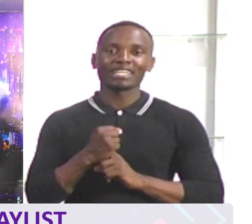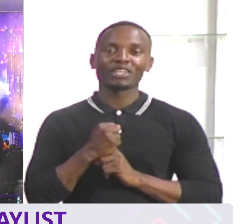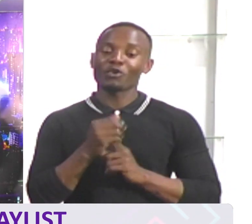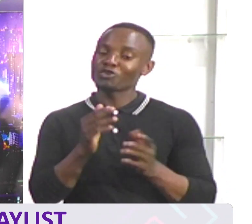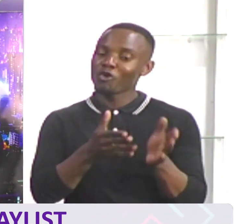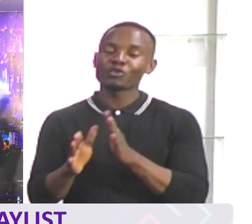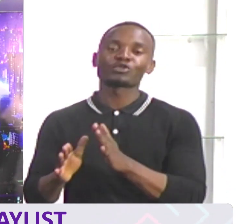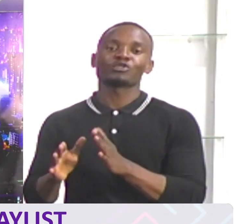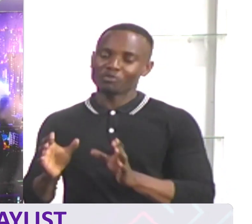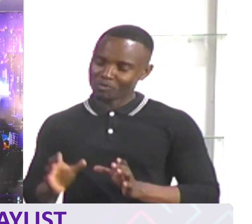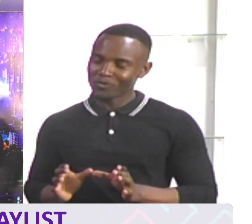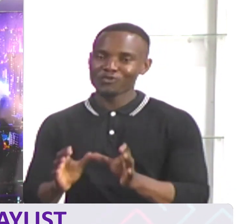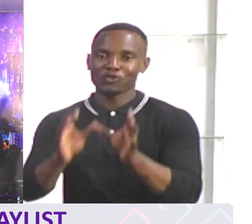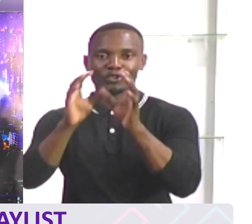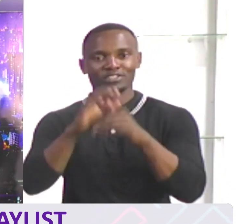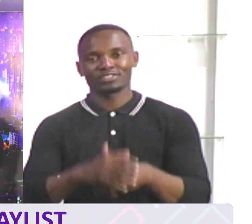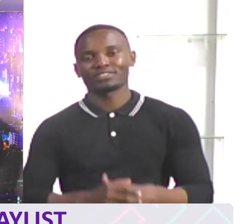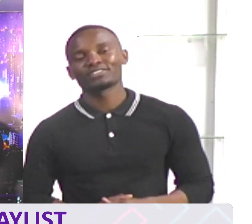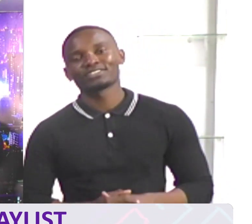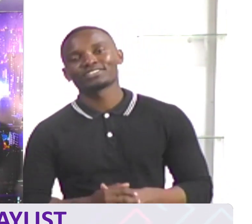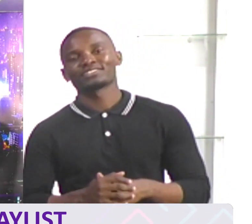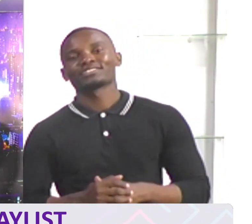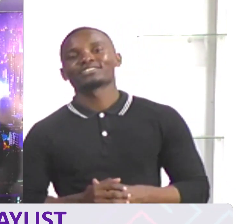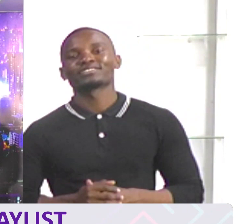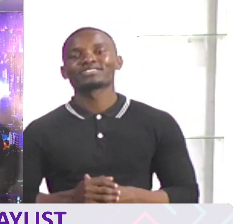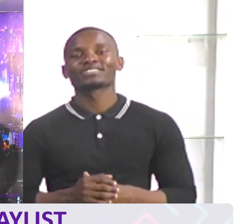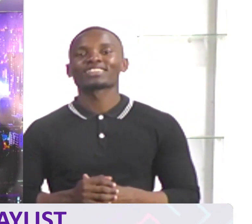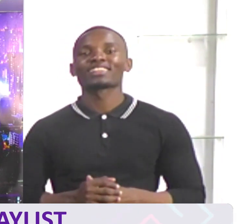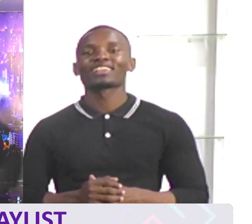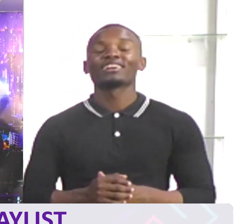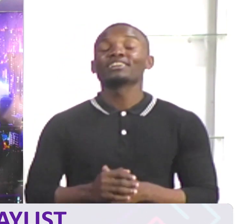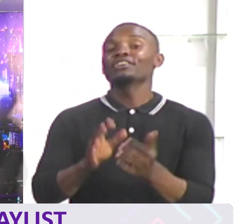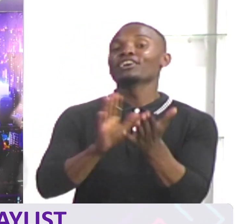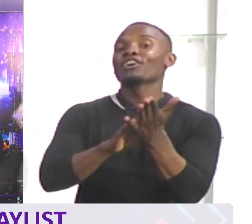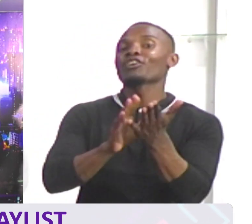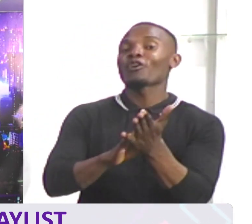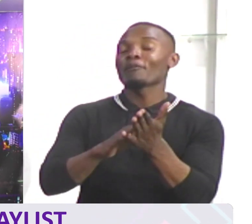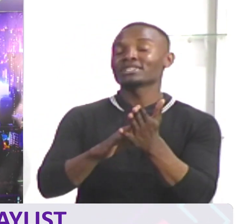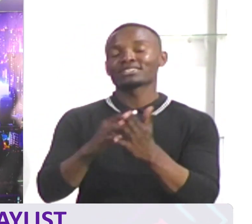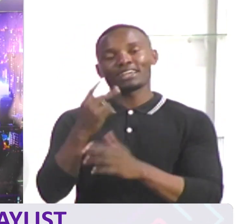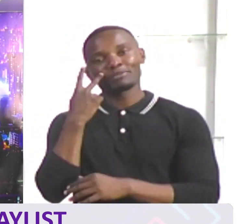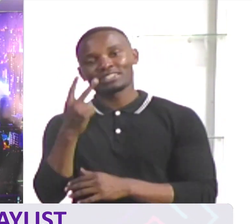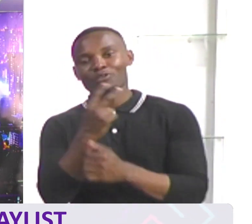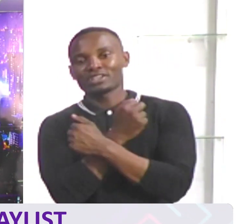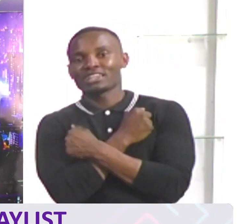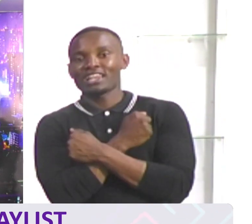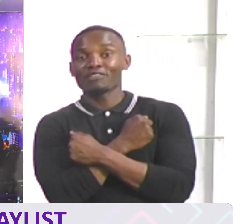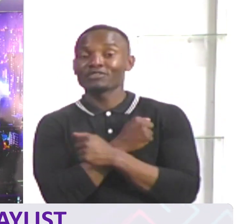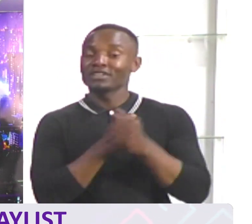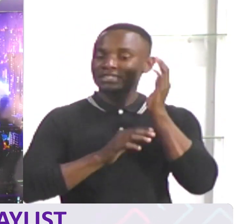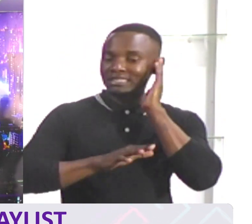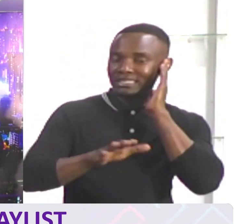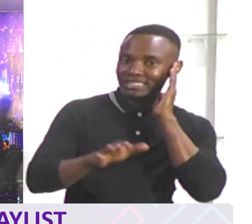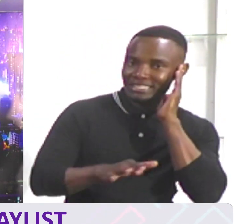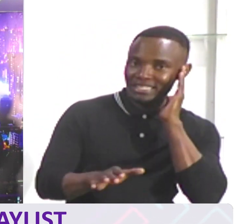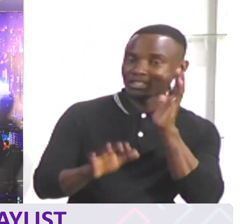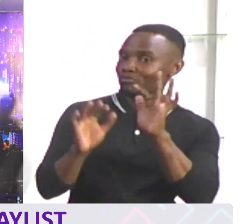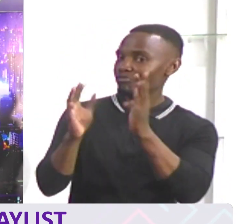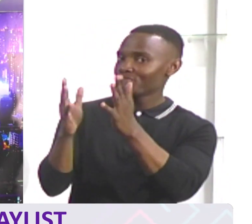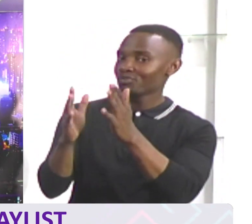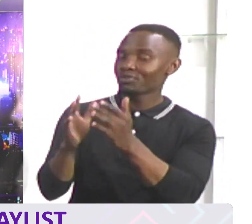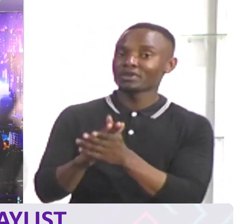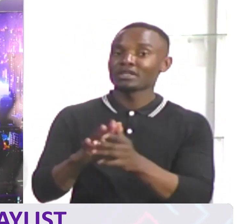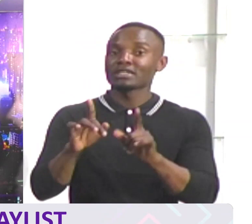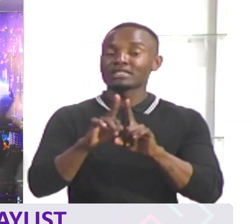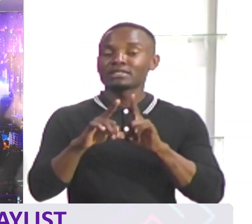nao tunajenga nyingine. Sawa sio. Na commercial na come through bibi na some love coming through DJ Latona big up to you. Abibi ni Deno